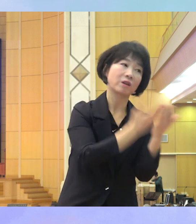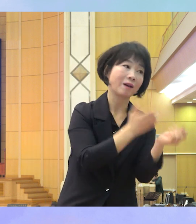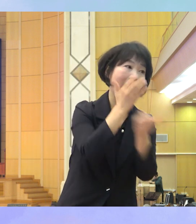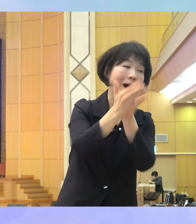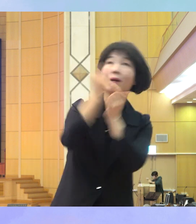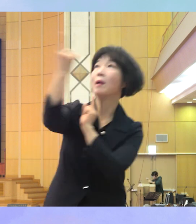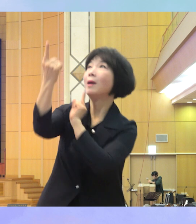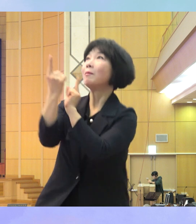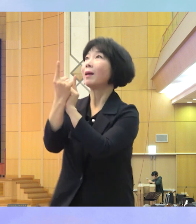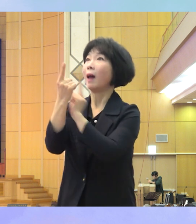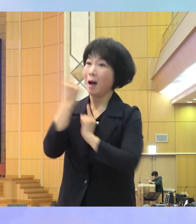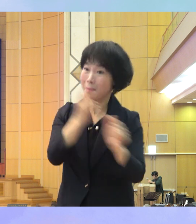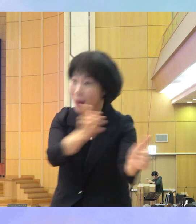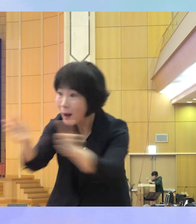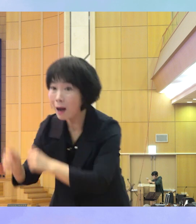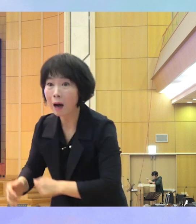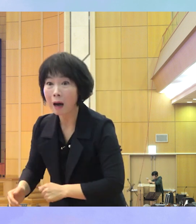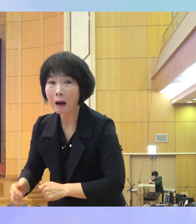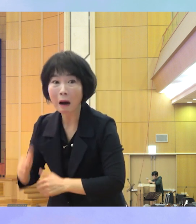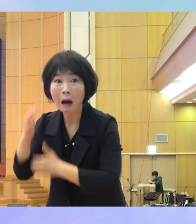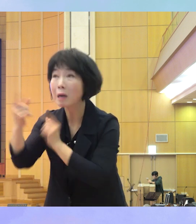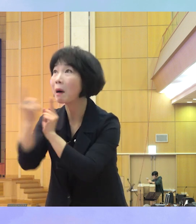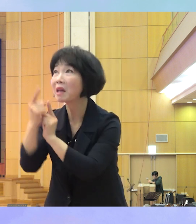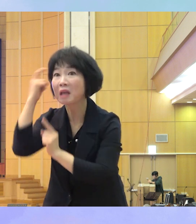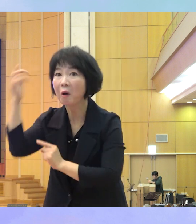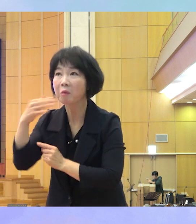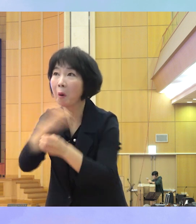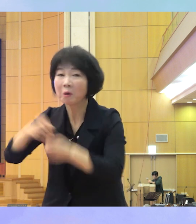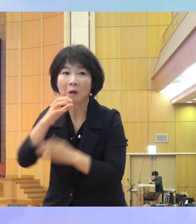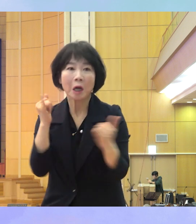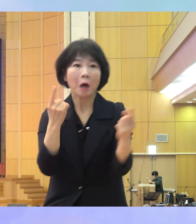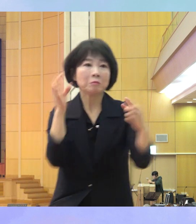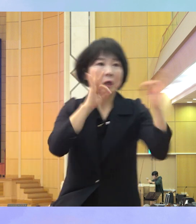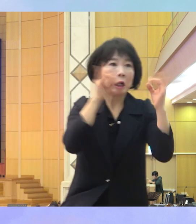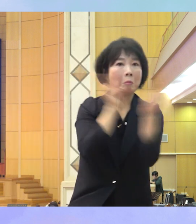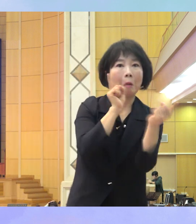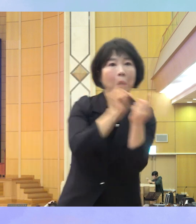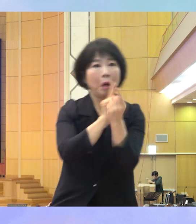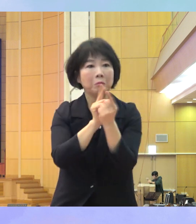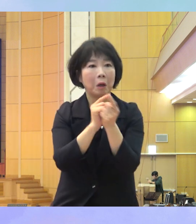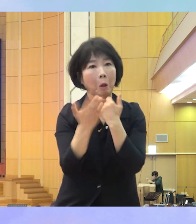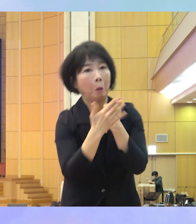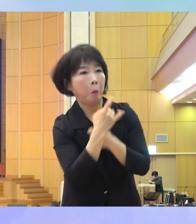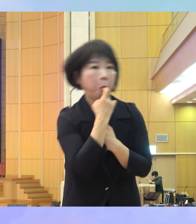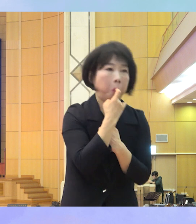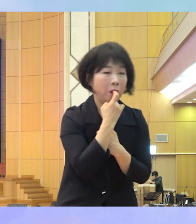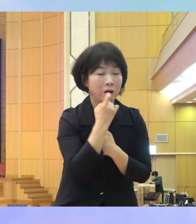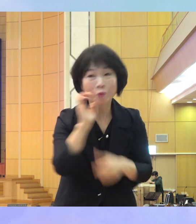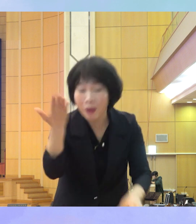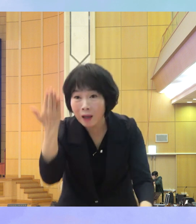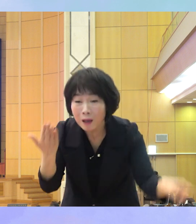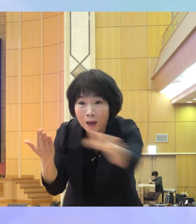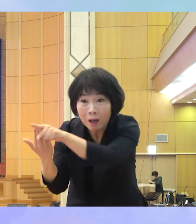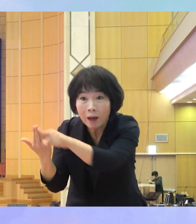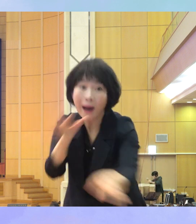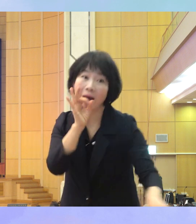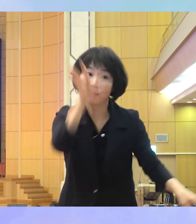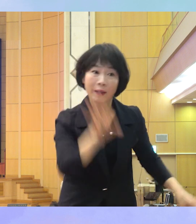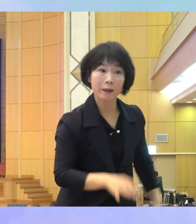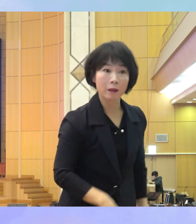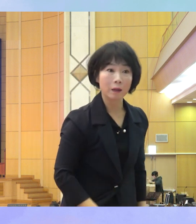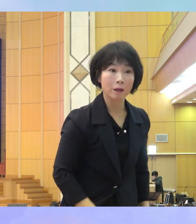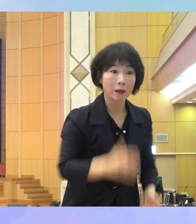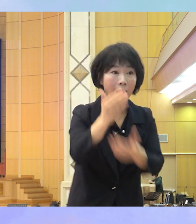만나세요. 주님을 만날 수 있는 기회를 타서, 주님을 만날 수 있는 기회가 됐을